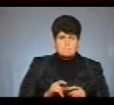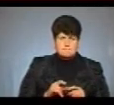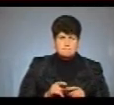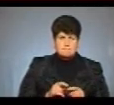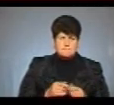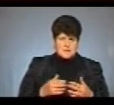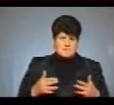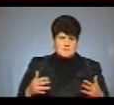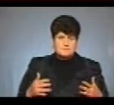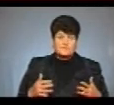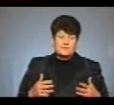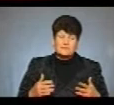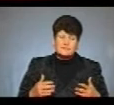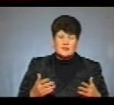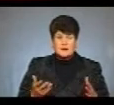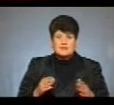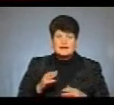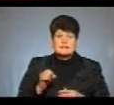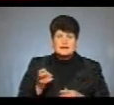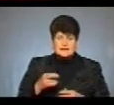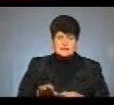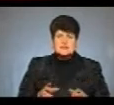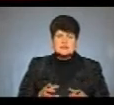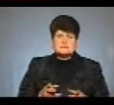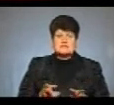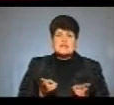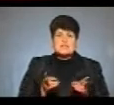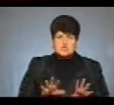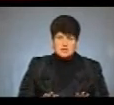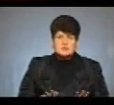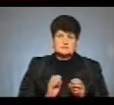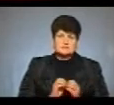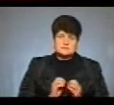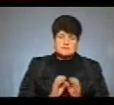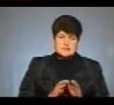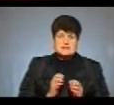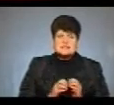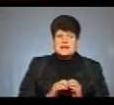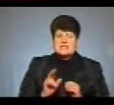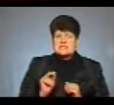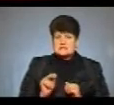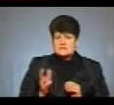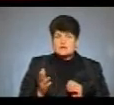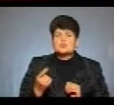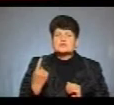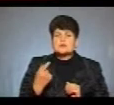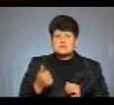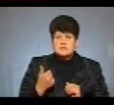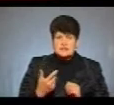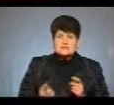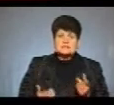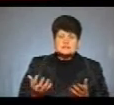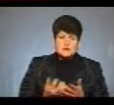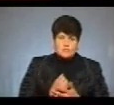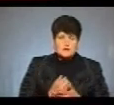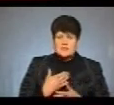роками? Тенденція залишається сталою, тобто є середня цифра приблизно, яку за рік виявляють. Я б не